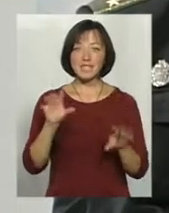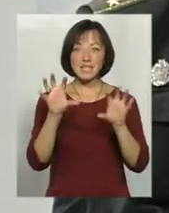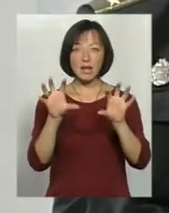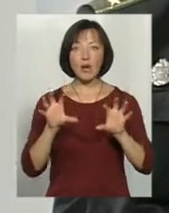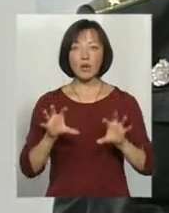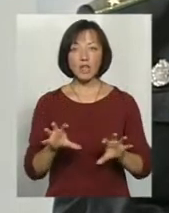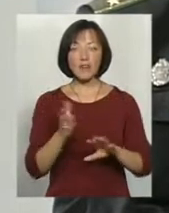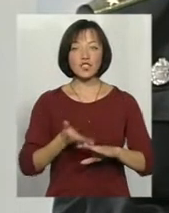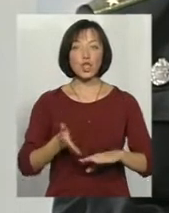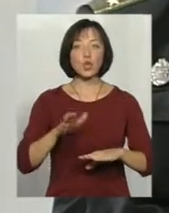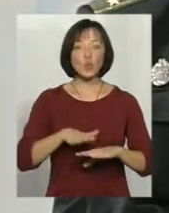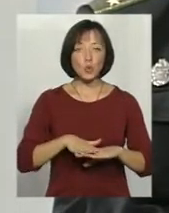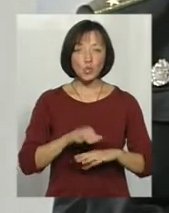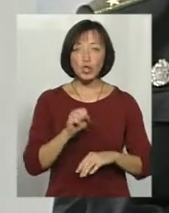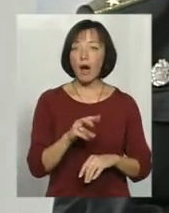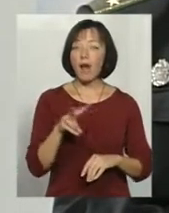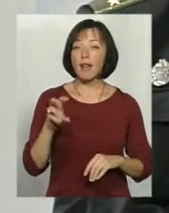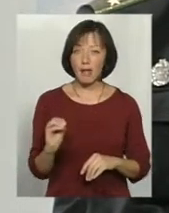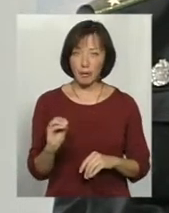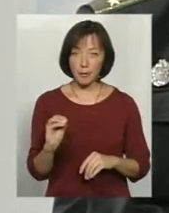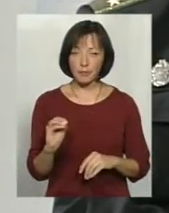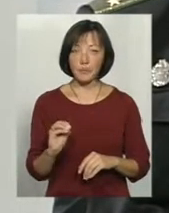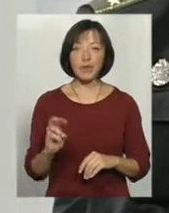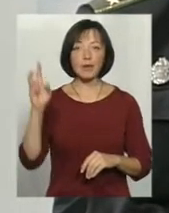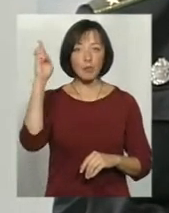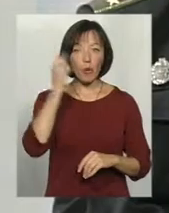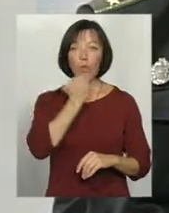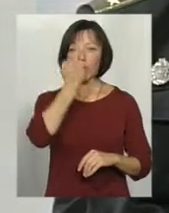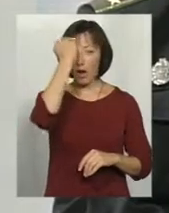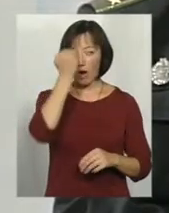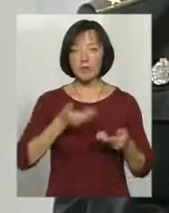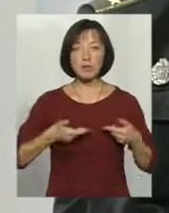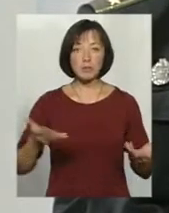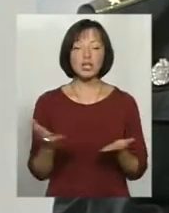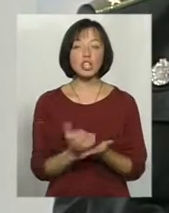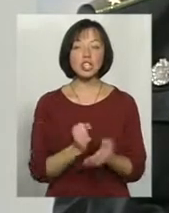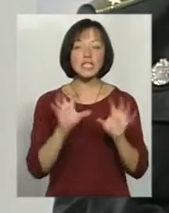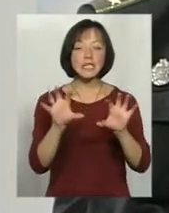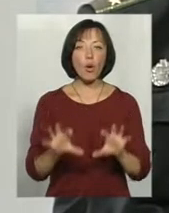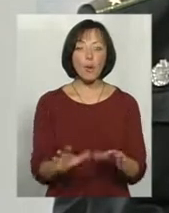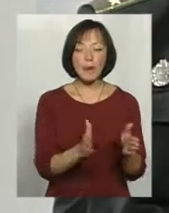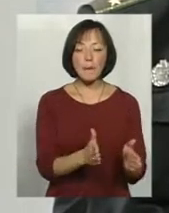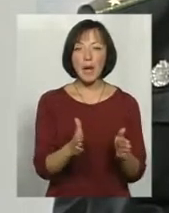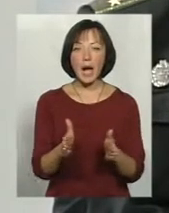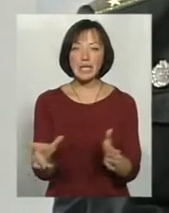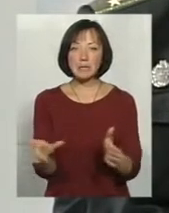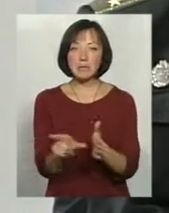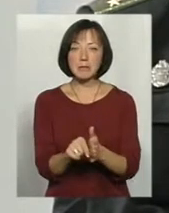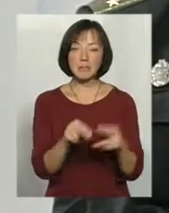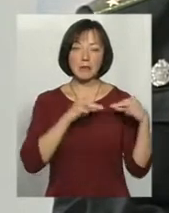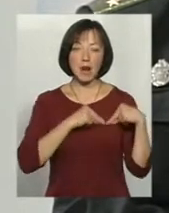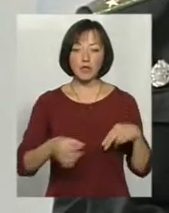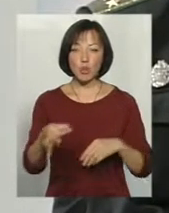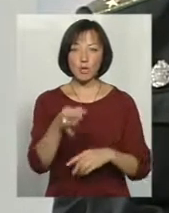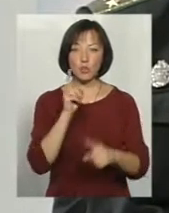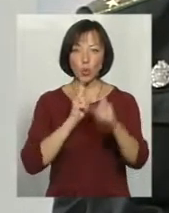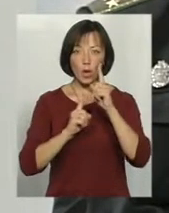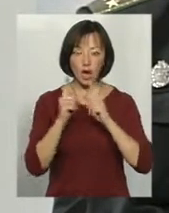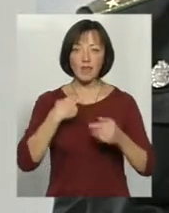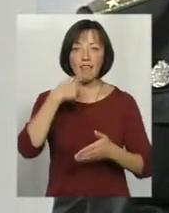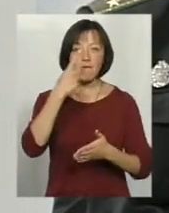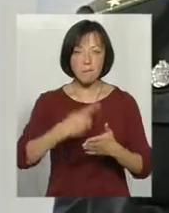законодавчі труднощі, але, Богу дякувати, ми знайшли законні механізми співпраці з обласною радою, і я впевнений,